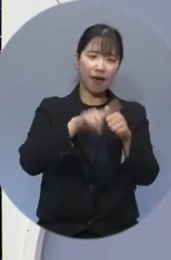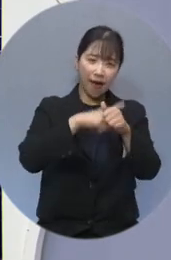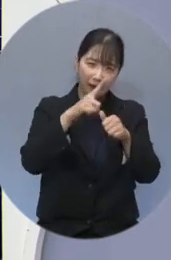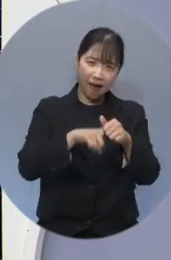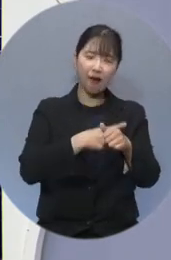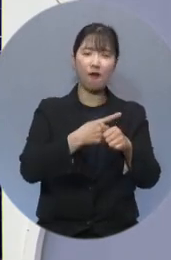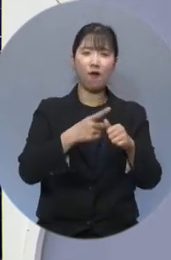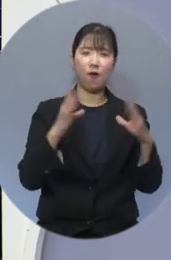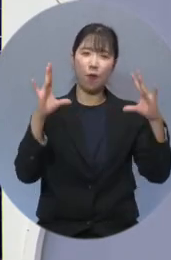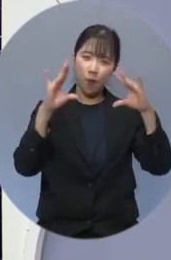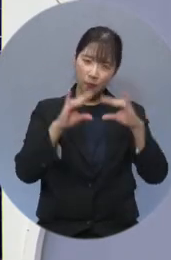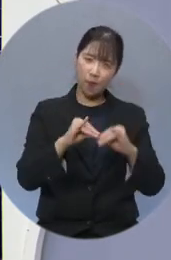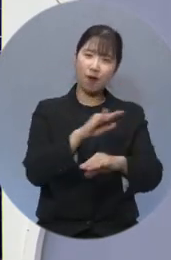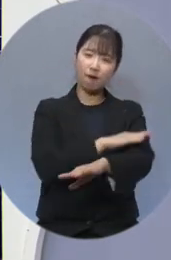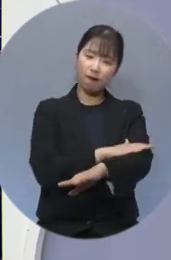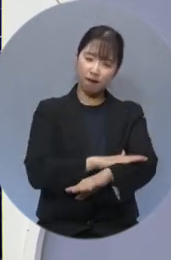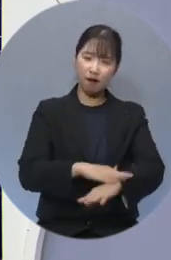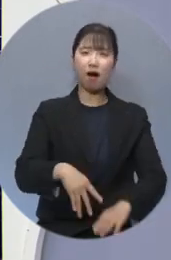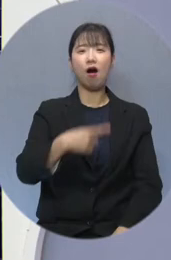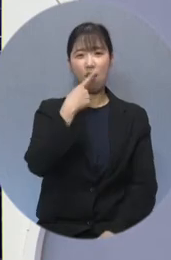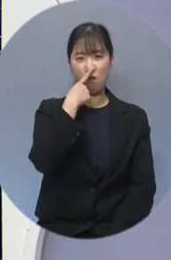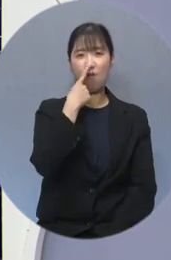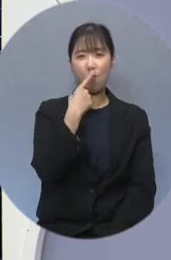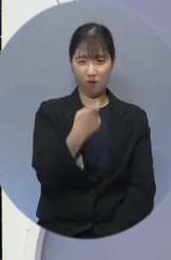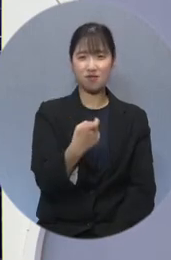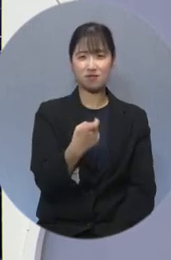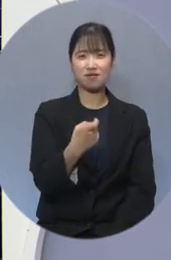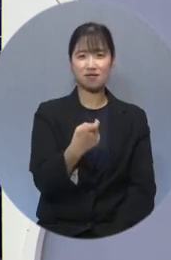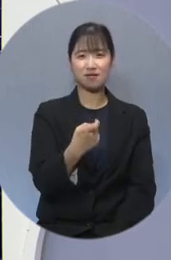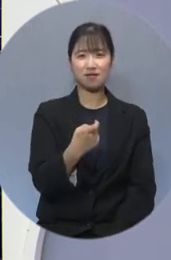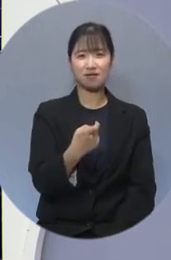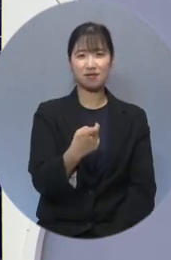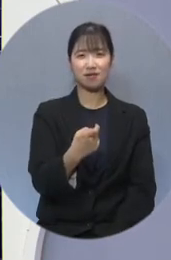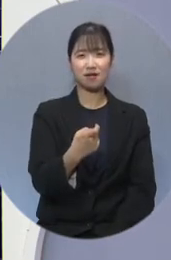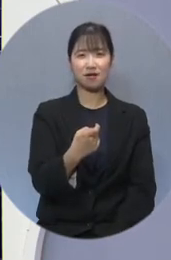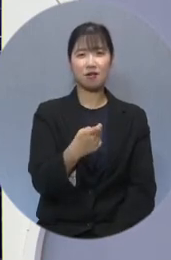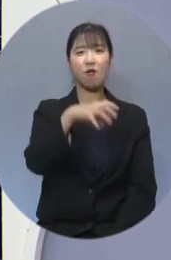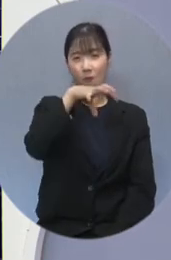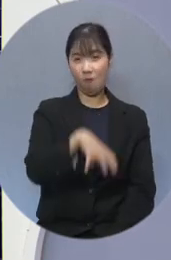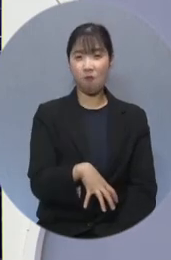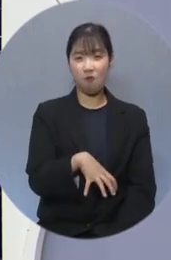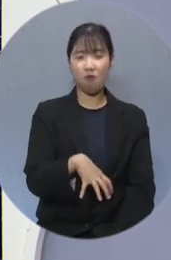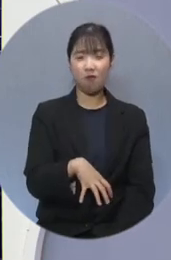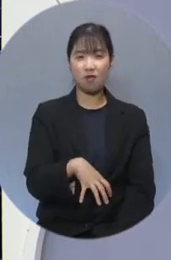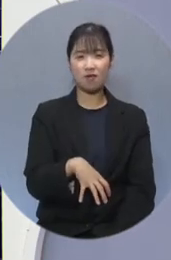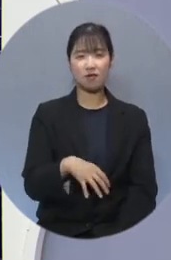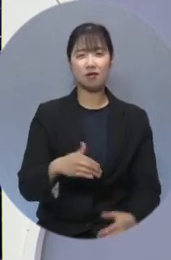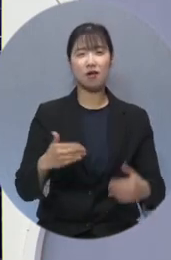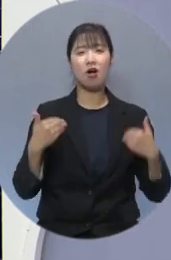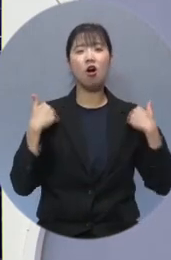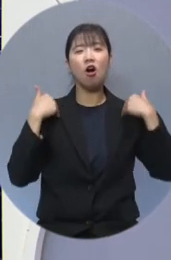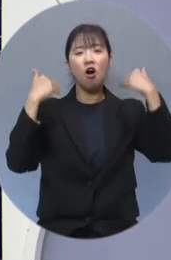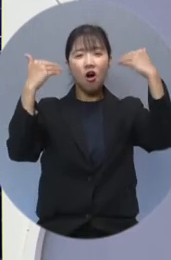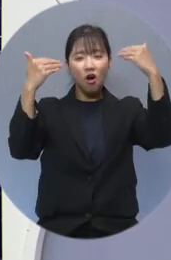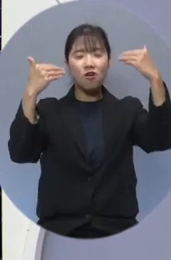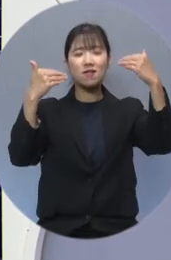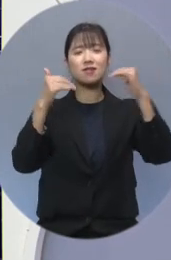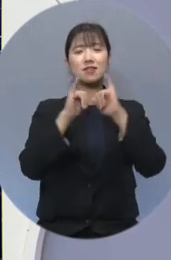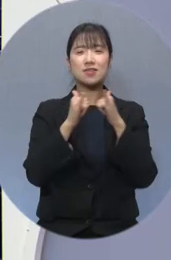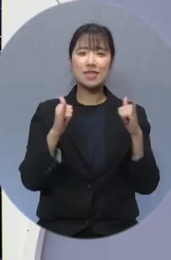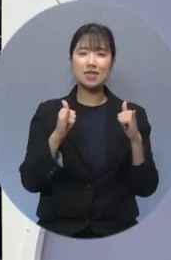친환경이고 조화로운 그런 멋진 그런 소위 어른들이 힐링하는